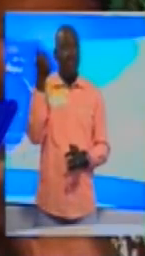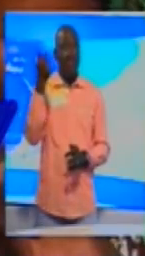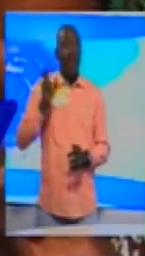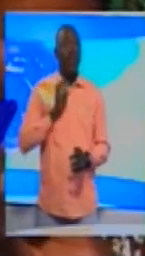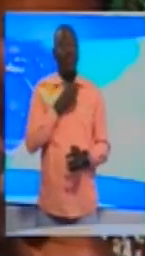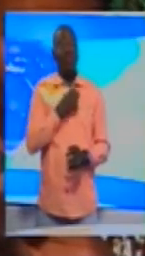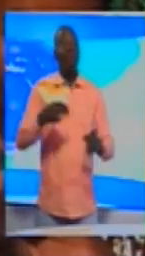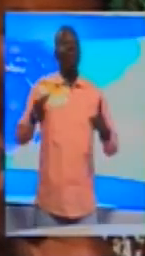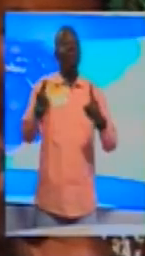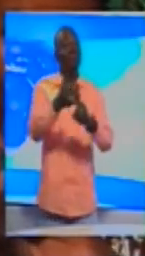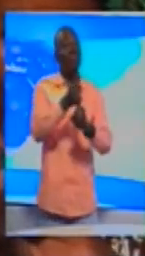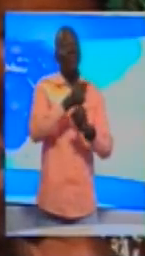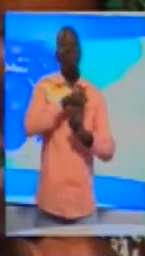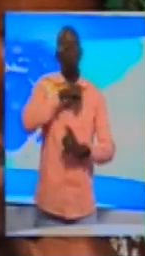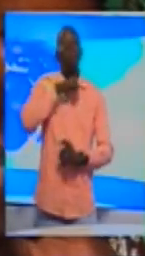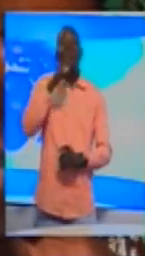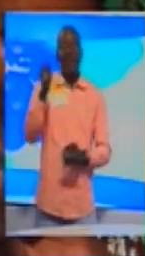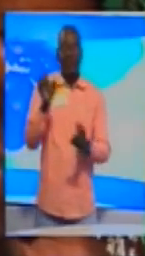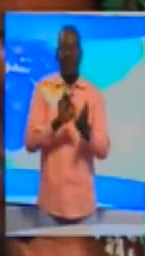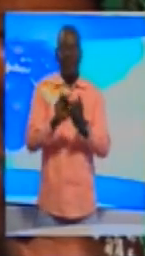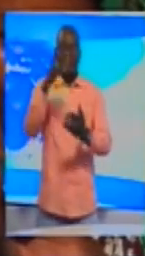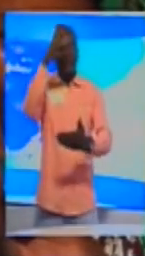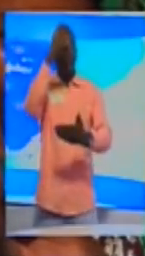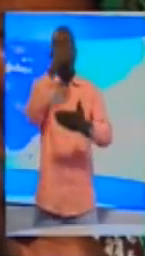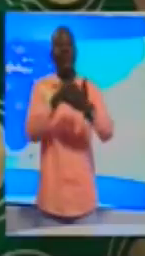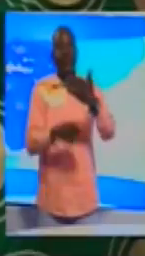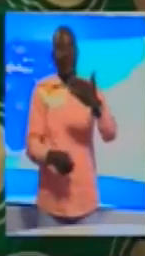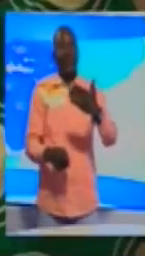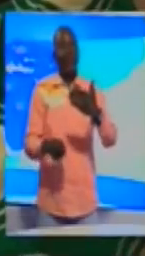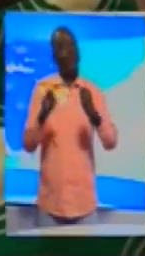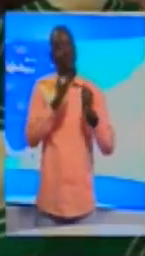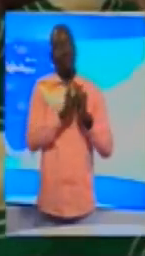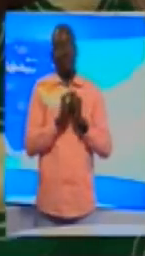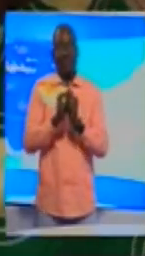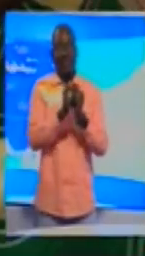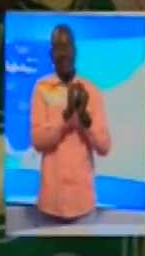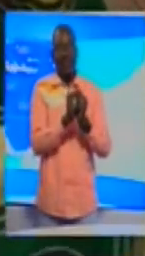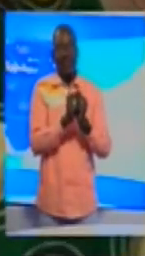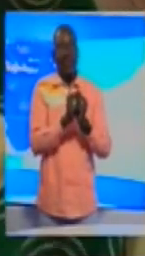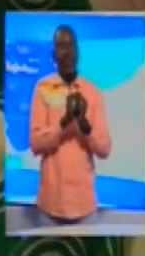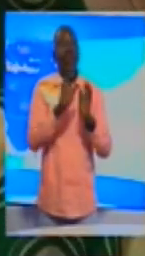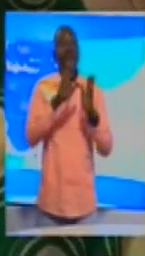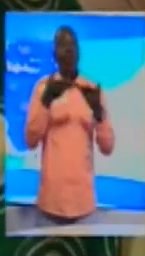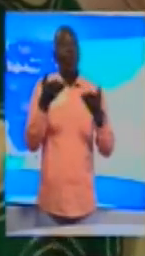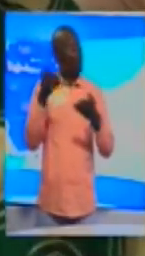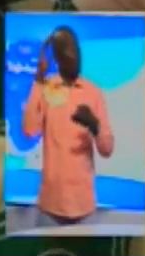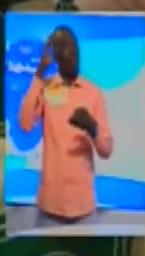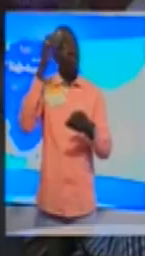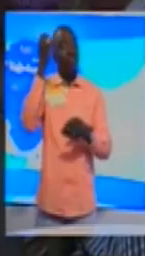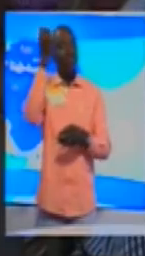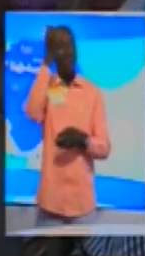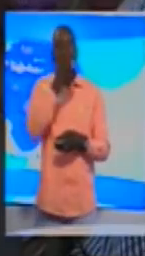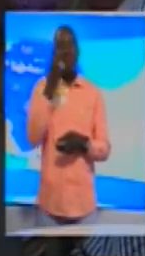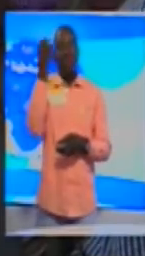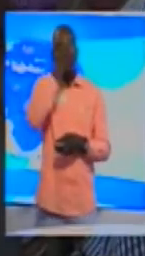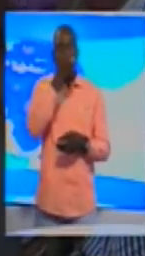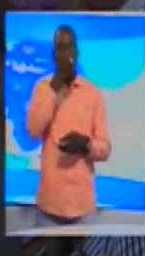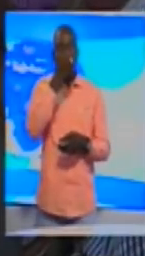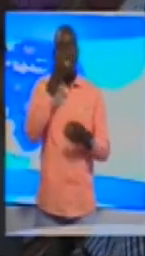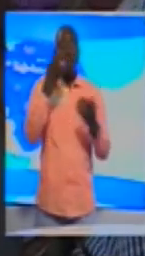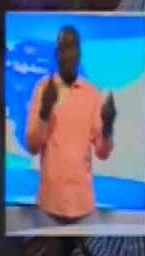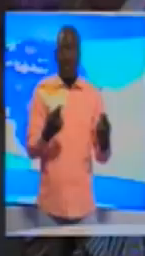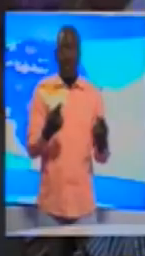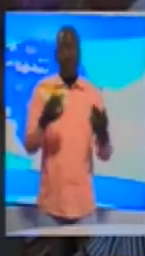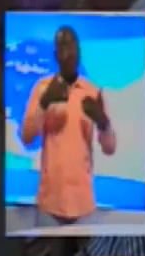ne tenons pas compte des valeurs, de nos valeurs communes. C'est comme à l'Occident. Présentement, ils ont